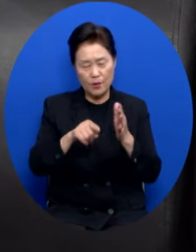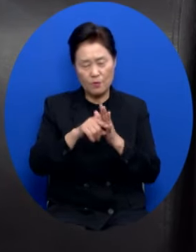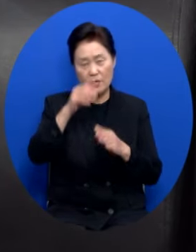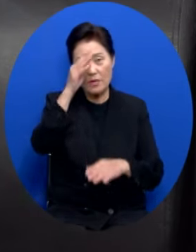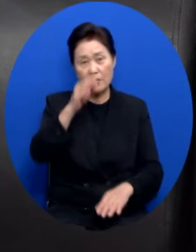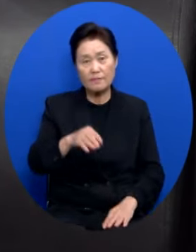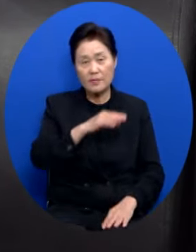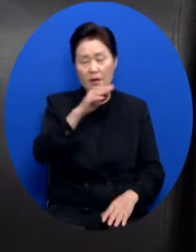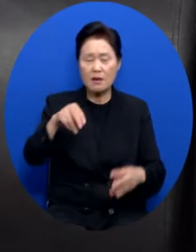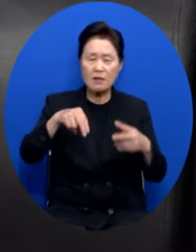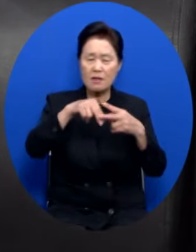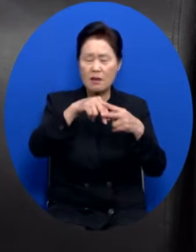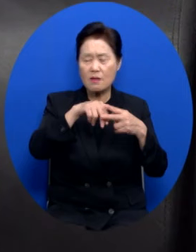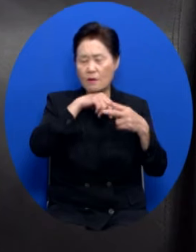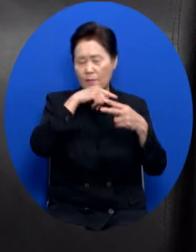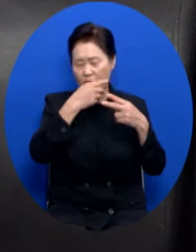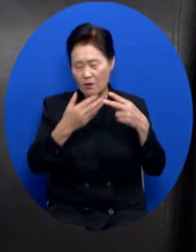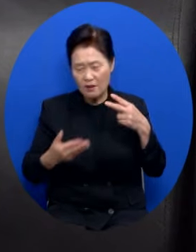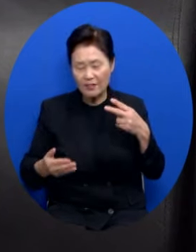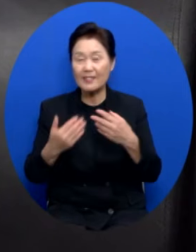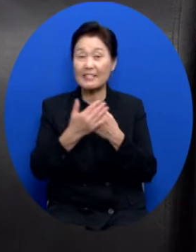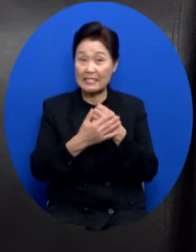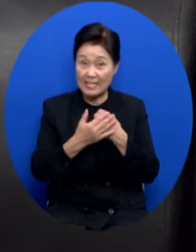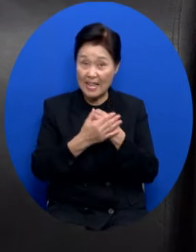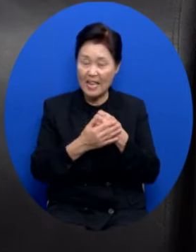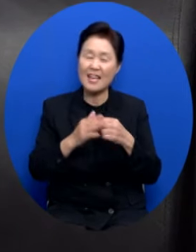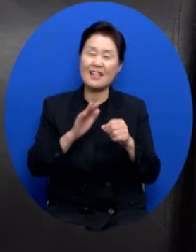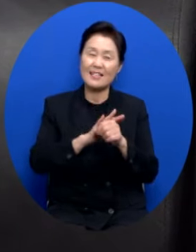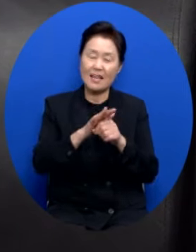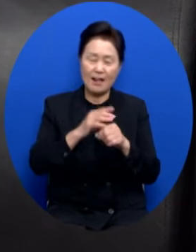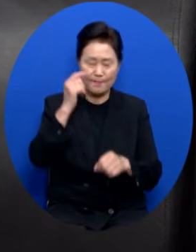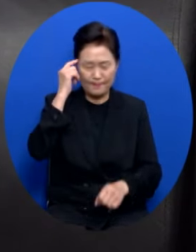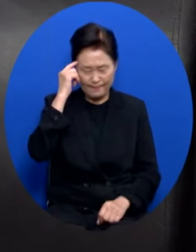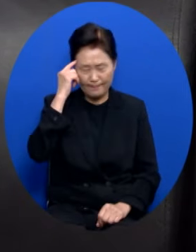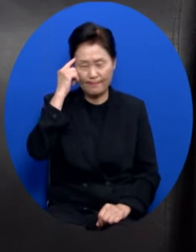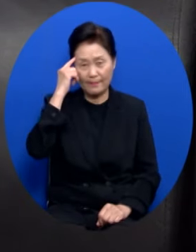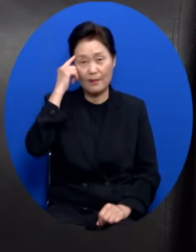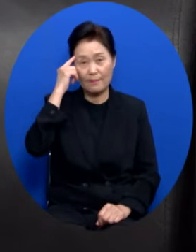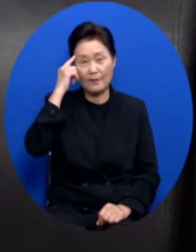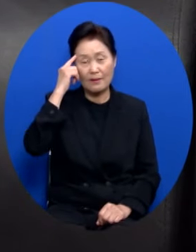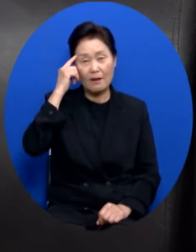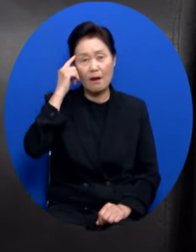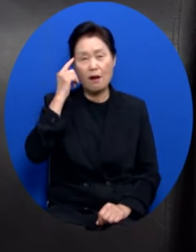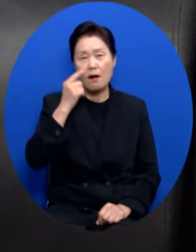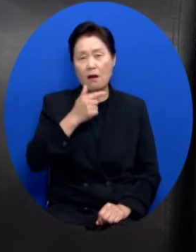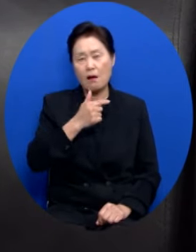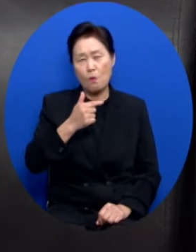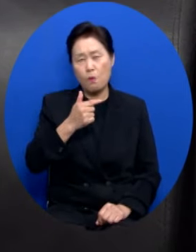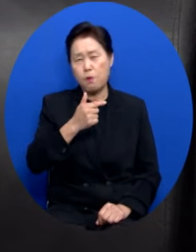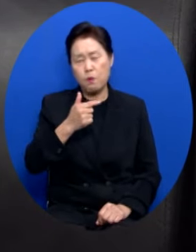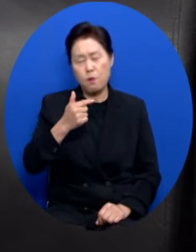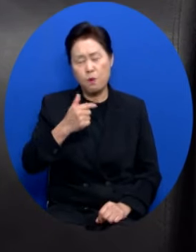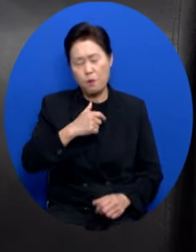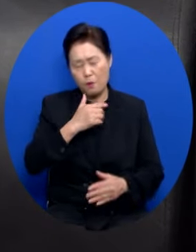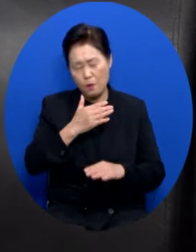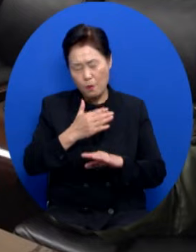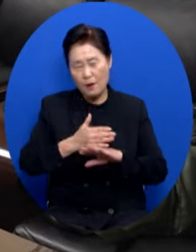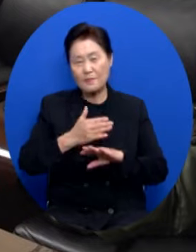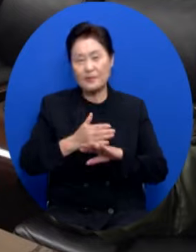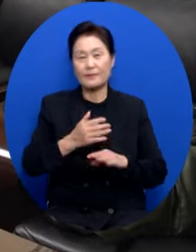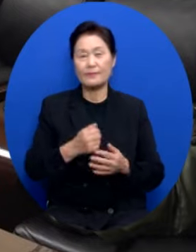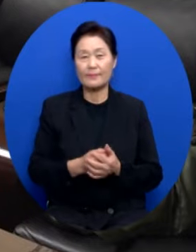십자가 위에서 피 흘려주셨던 그 은혜, 그 사랑을 생각하면 얼마나 감사인지